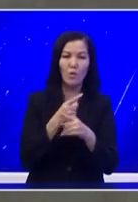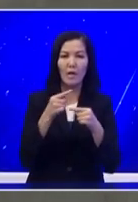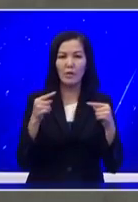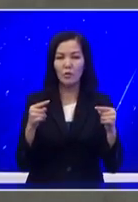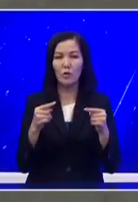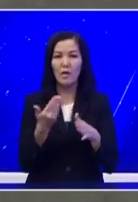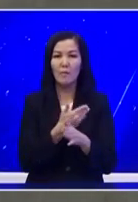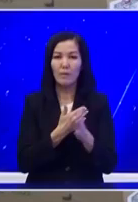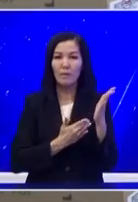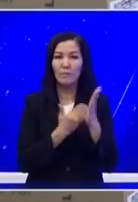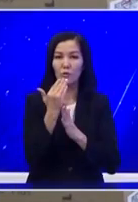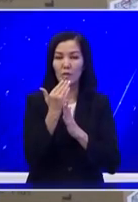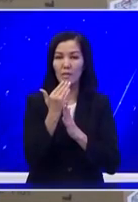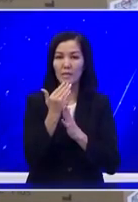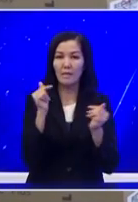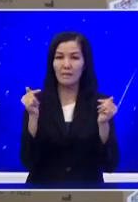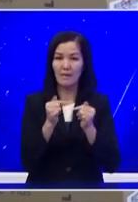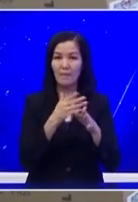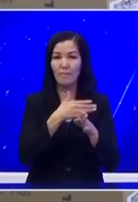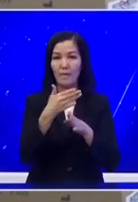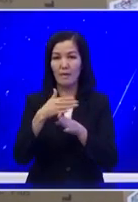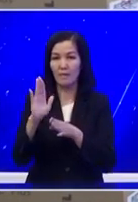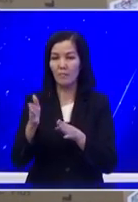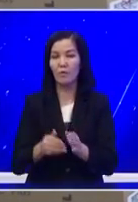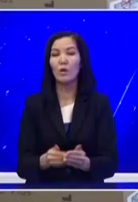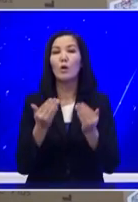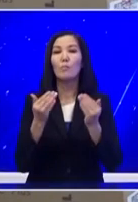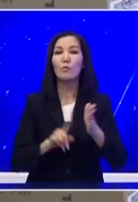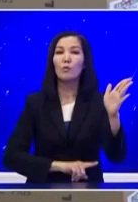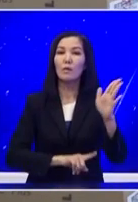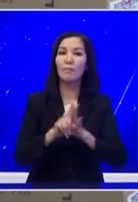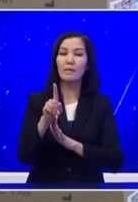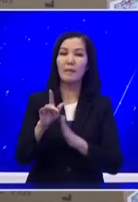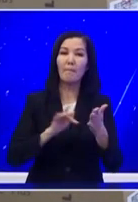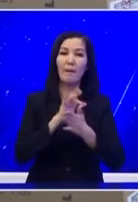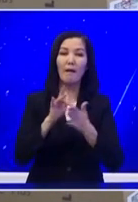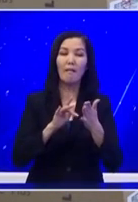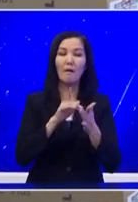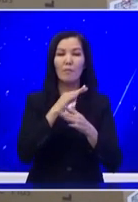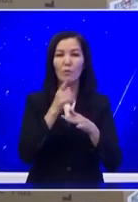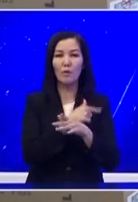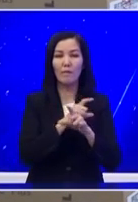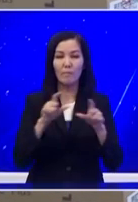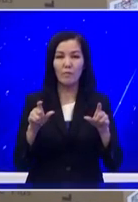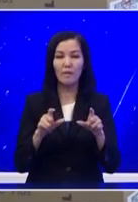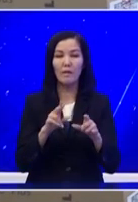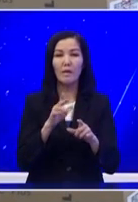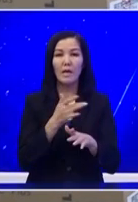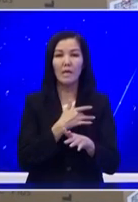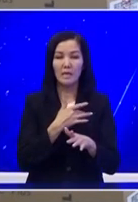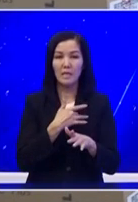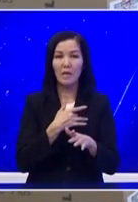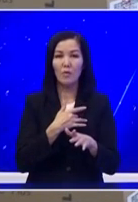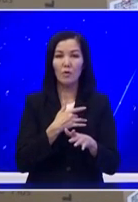мекеменің сұранысына сай бөлінеді. Бүгіннен бастап біз мына қала, областной больница, многопрофильный городской больница және кардиология